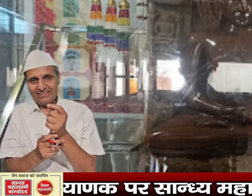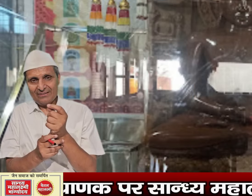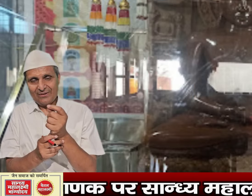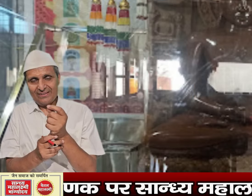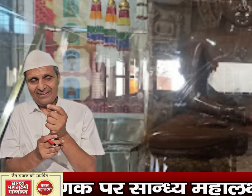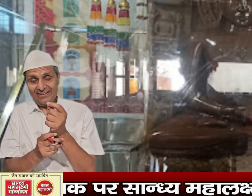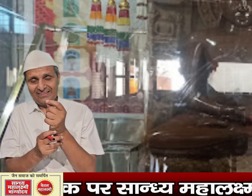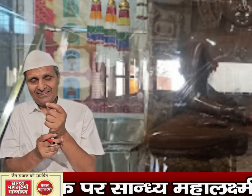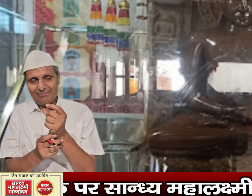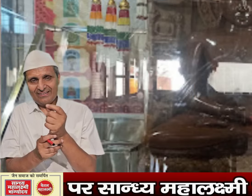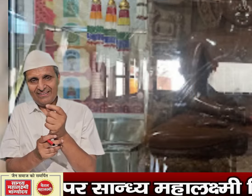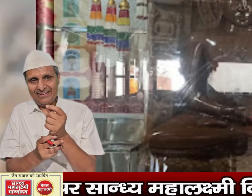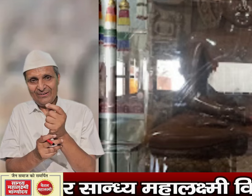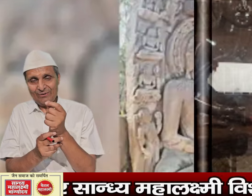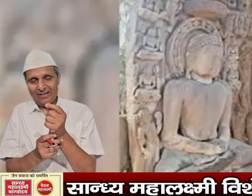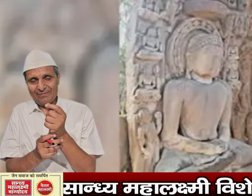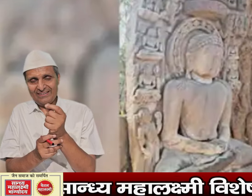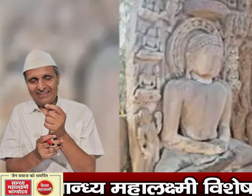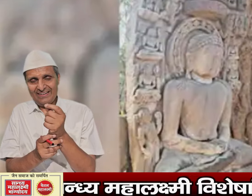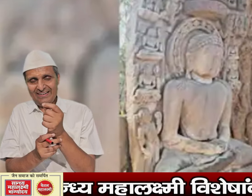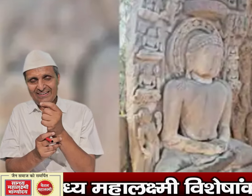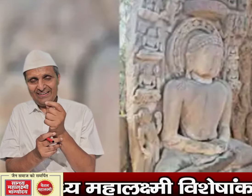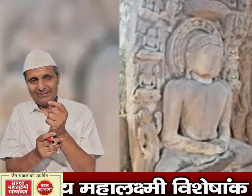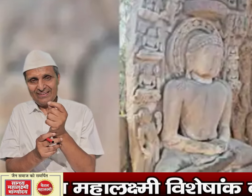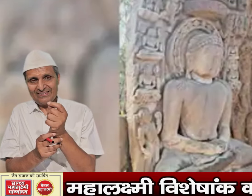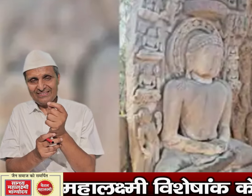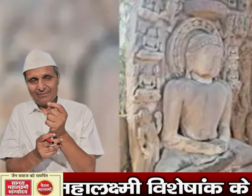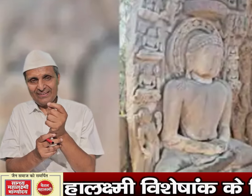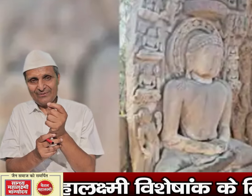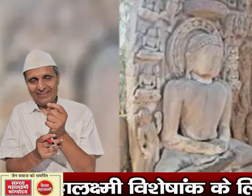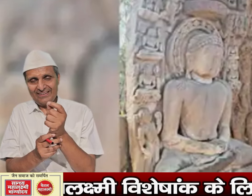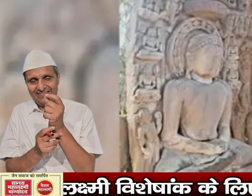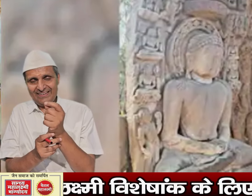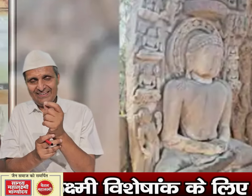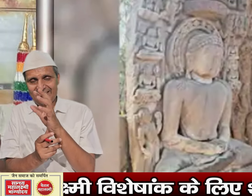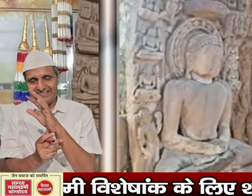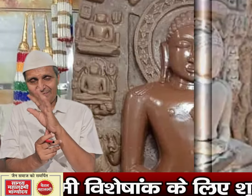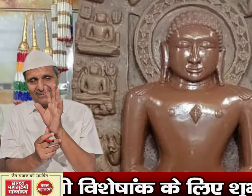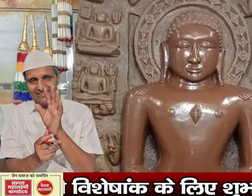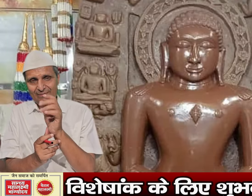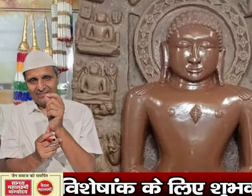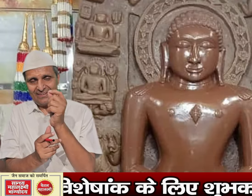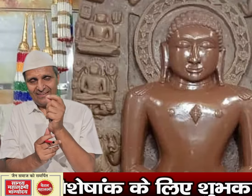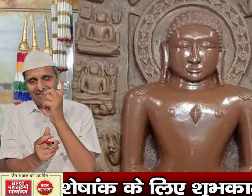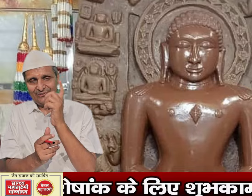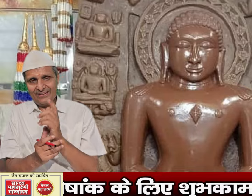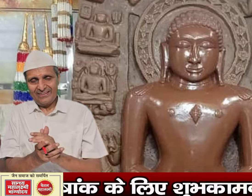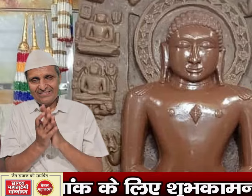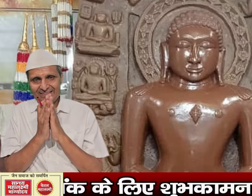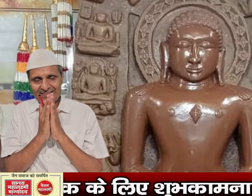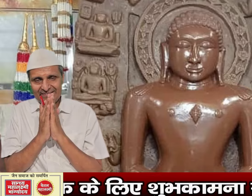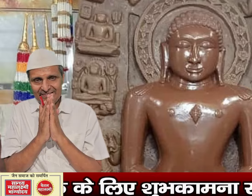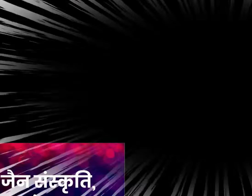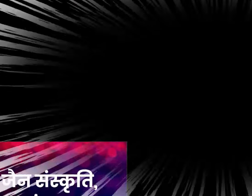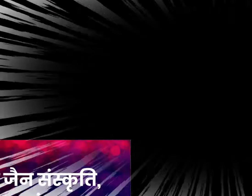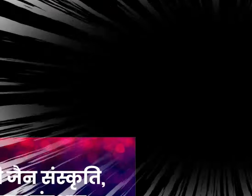कई बारसे चमत्कारों से श्रद्धा बढ़ती है और फिर आप कहते हैं कि नमस्कार से चमत्कार होते हैं जी हां चमत्कार से नमस्कार नहीं होता